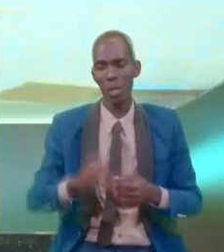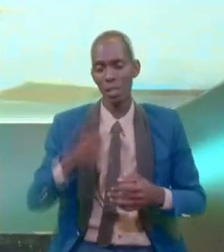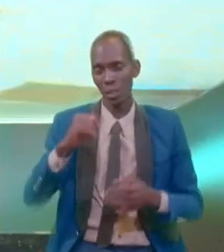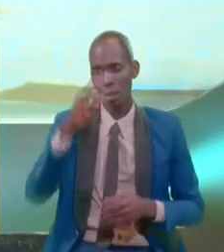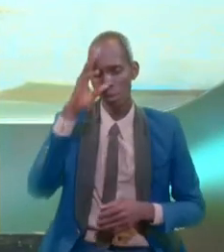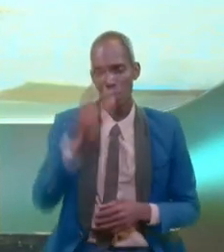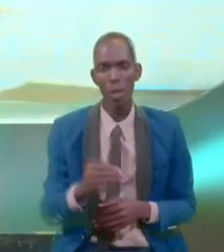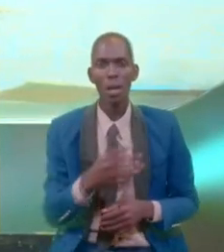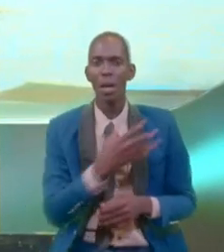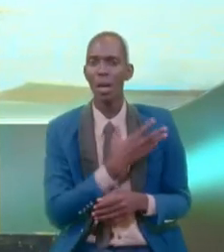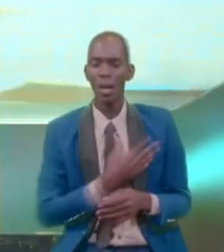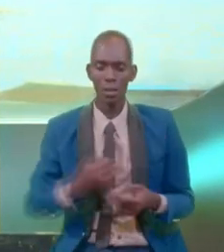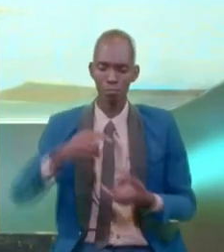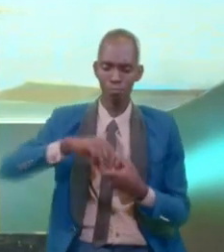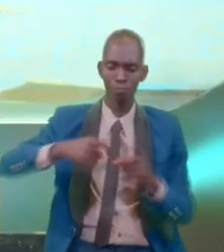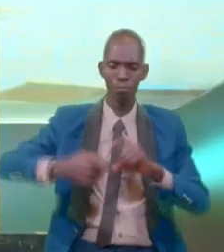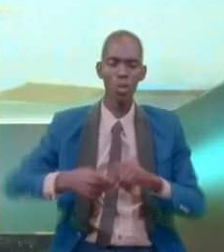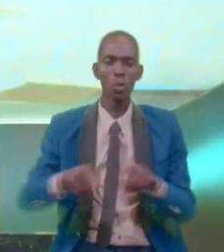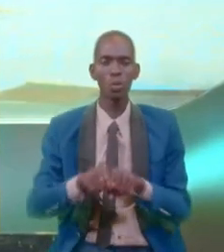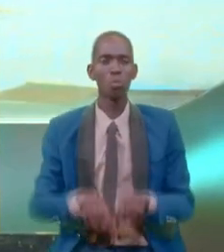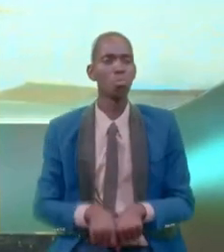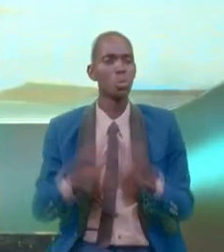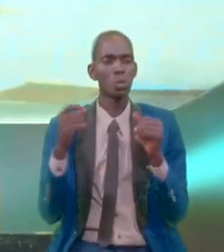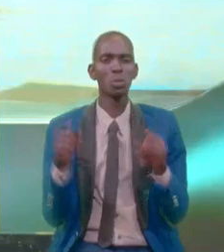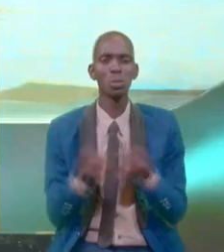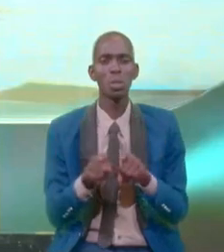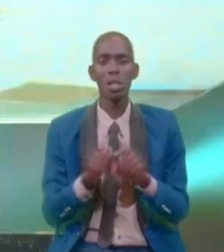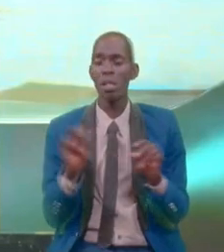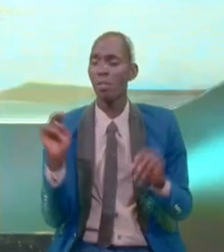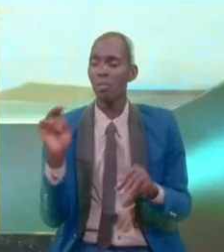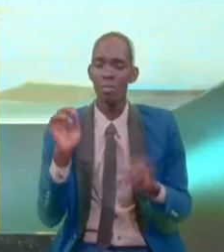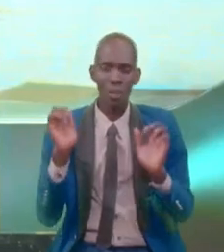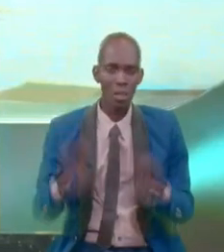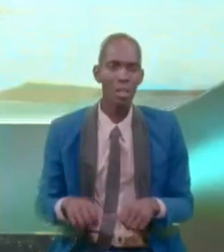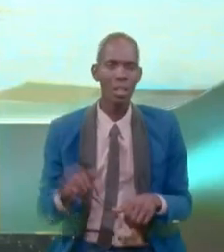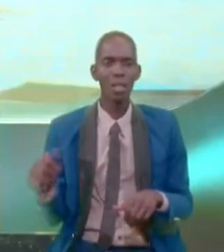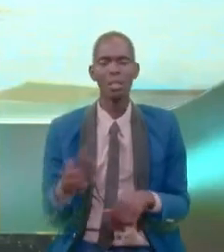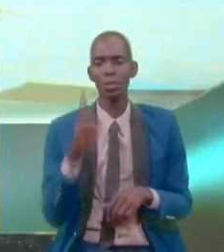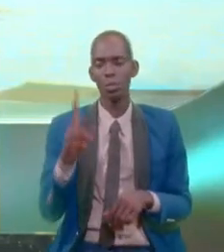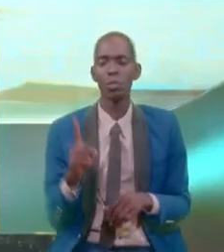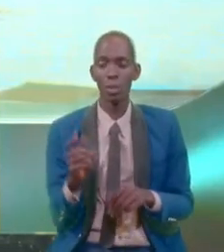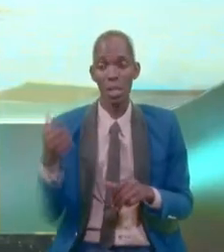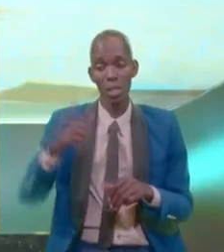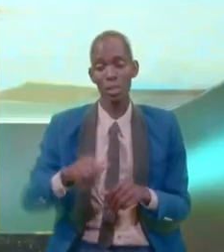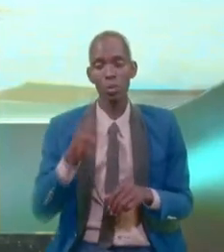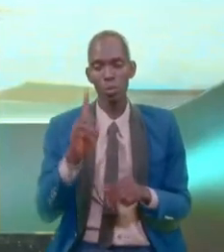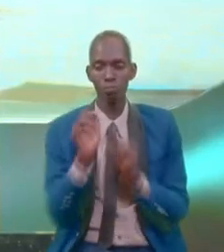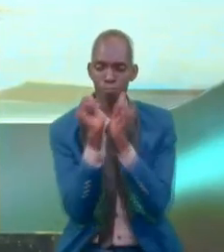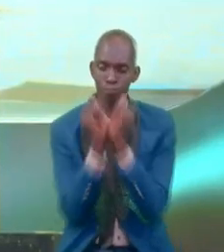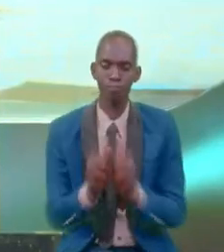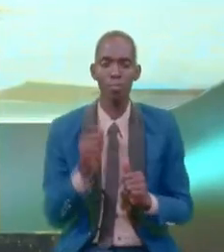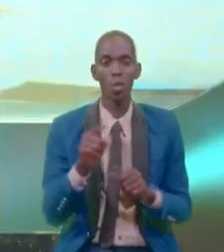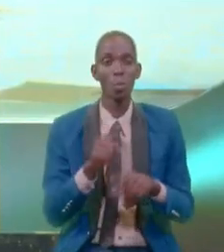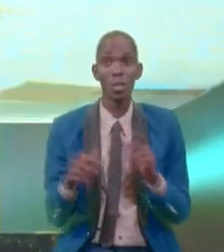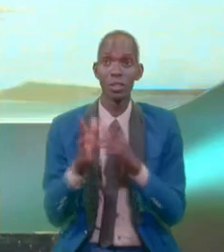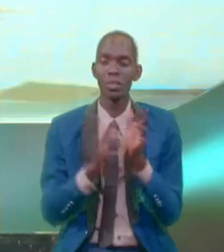fers, et personne n'avait la force de le dompter. Mais Jésus